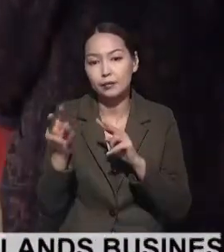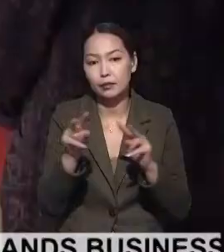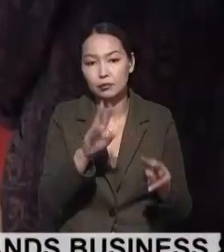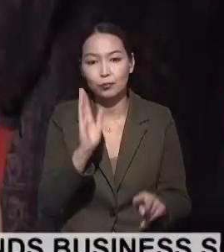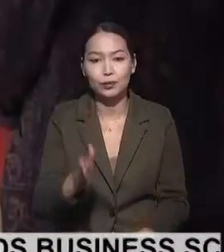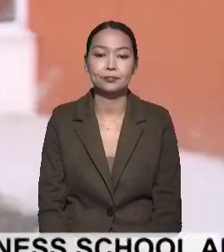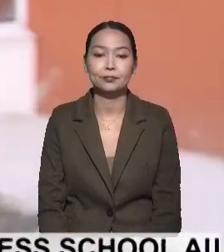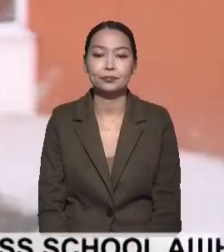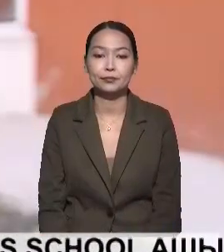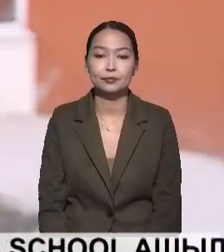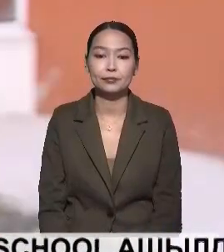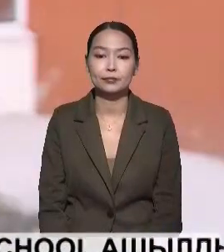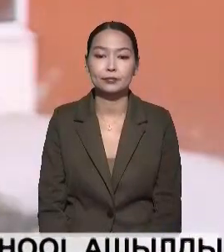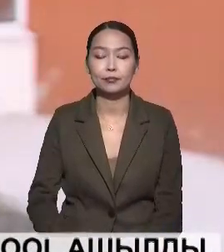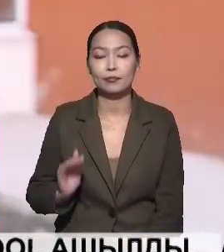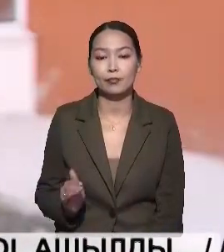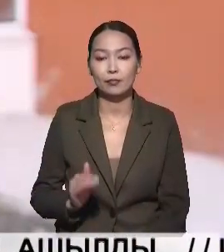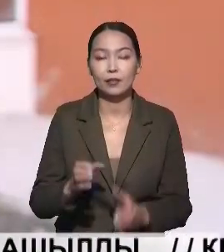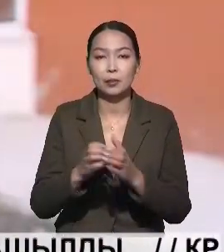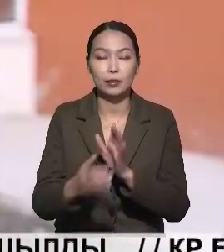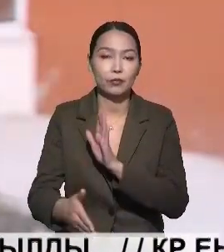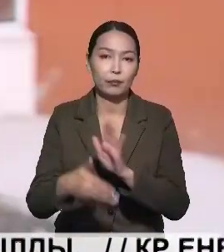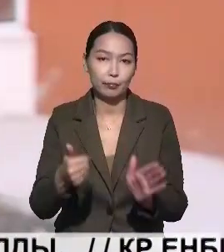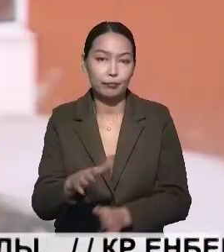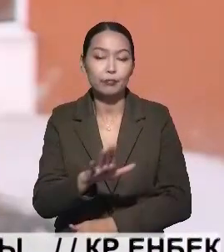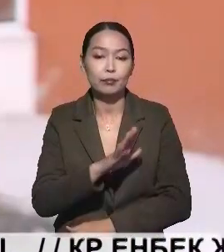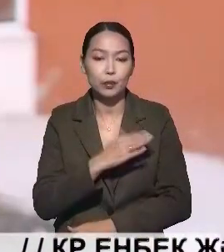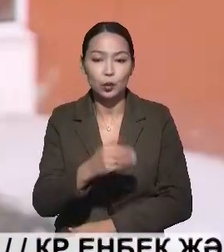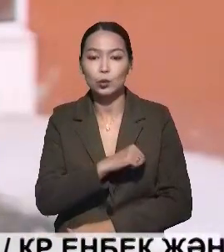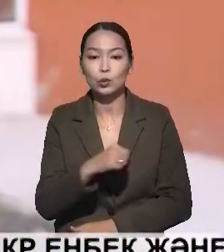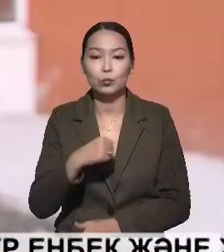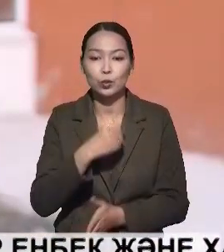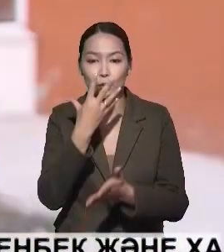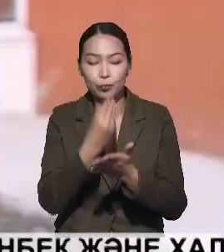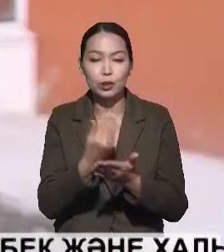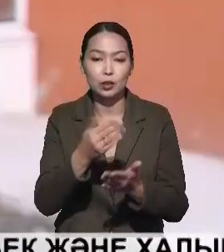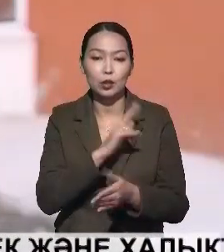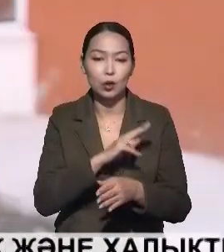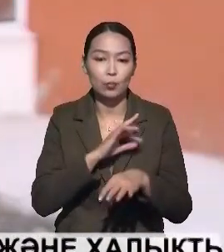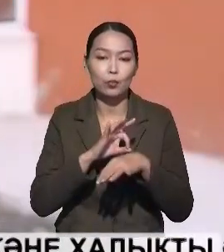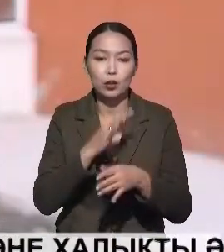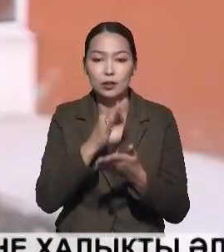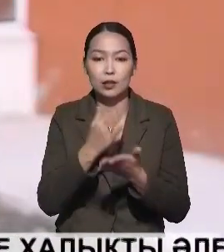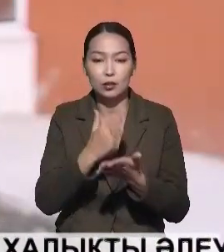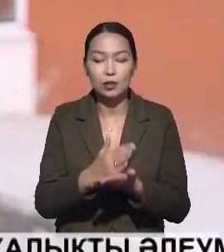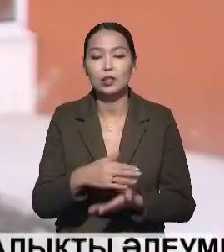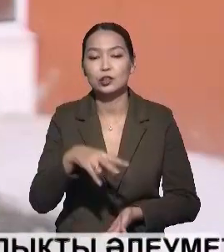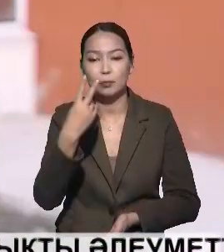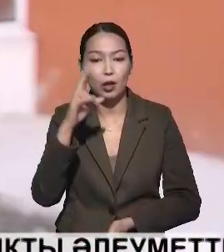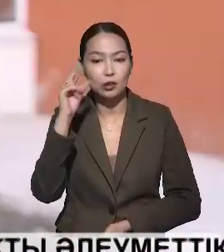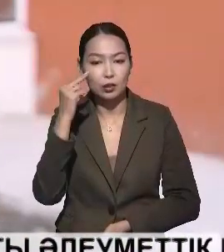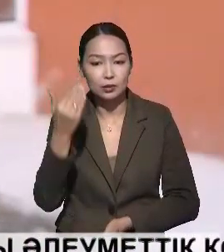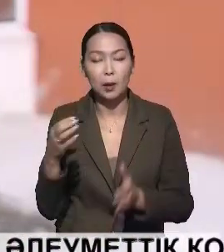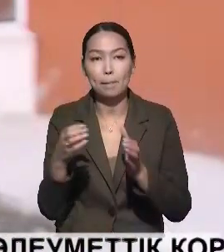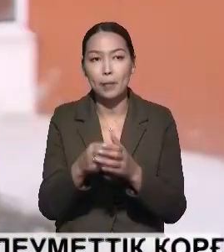болмақ. Мердігер мекемелерді шақырдық. Олар өздерінің түсініктемесін беріп жатыр. Дегенмен ертең 22-ші күні партиялық